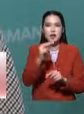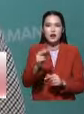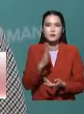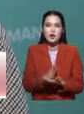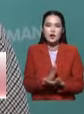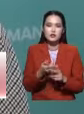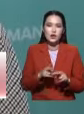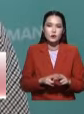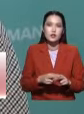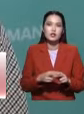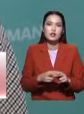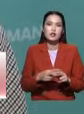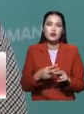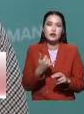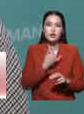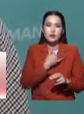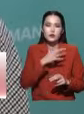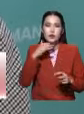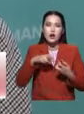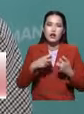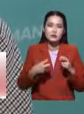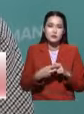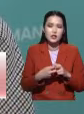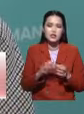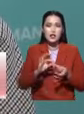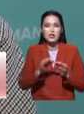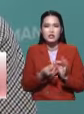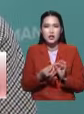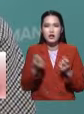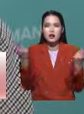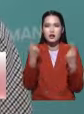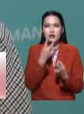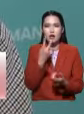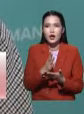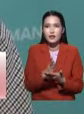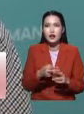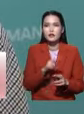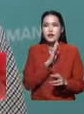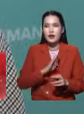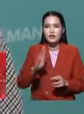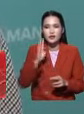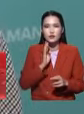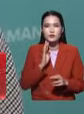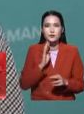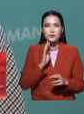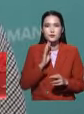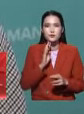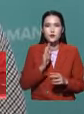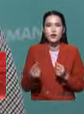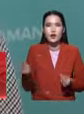Ол белгілі де, ол көп нәрседен зерттелген де. Сондықтан әйелдер көп болса,